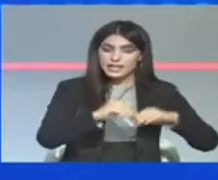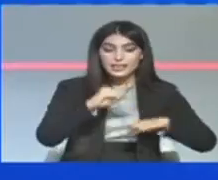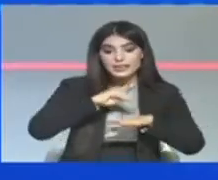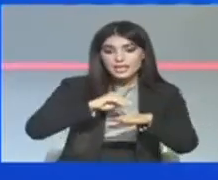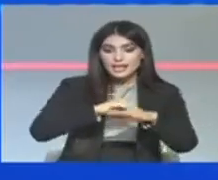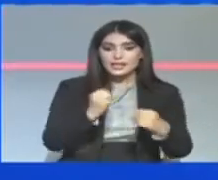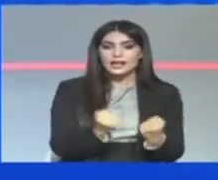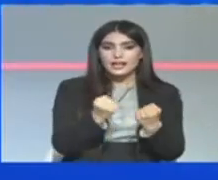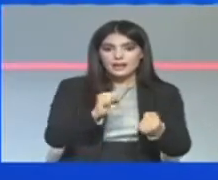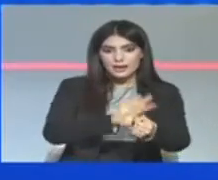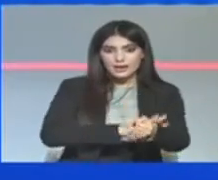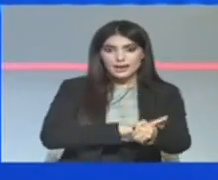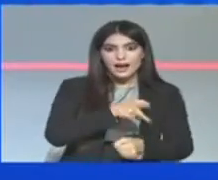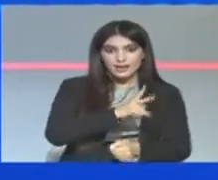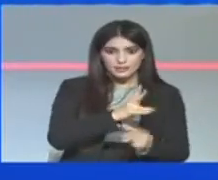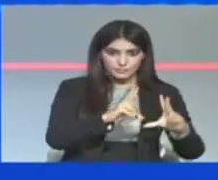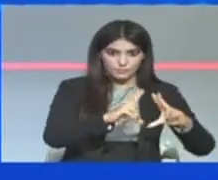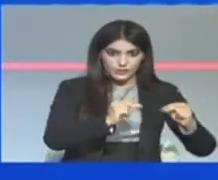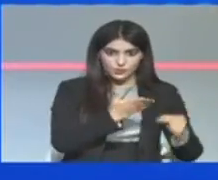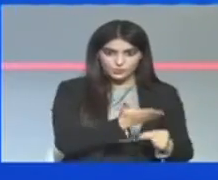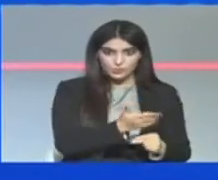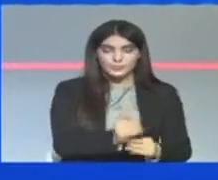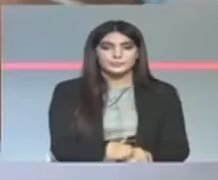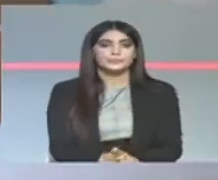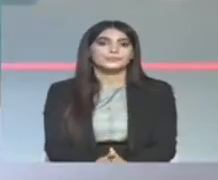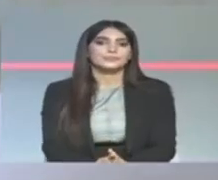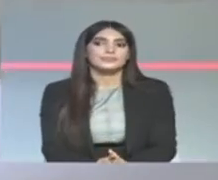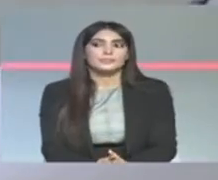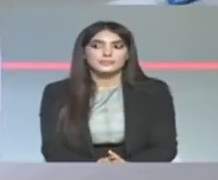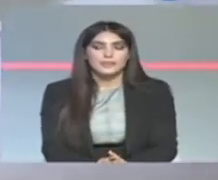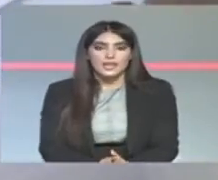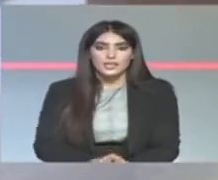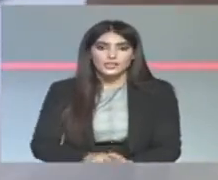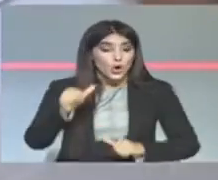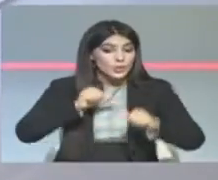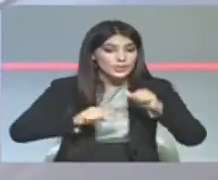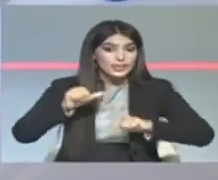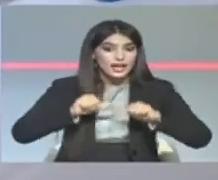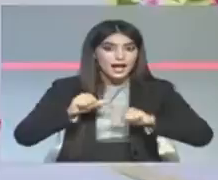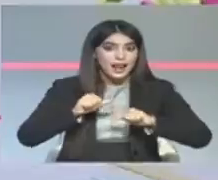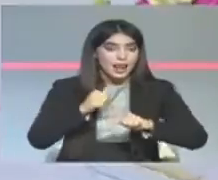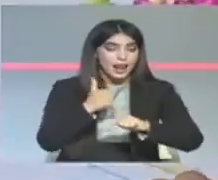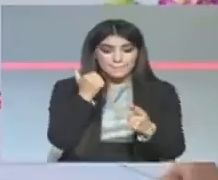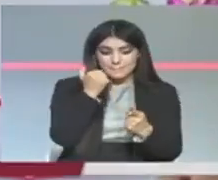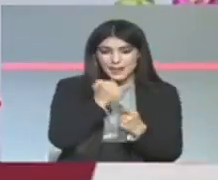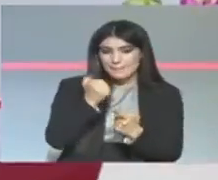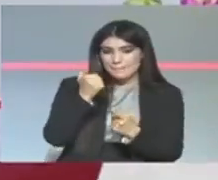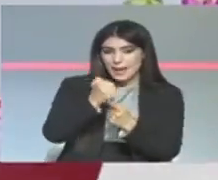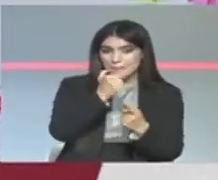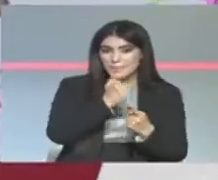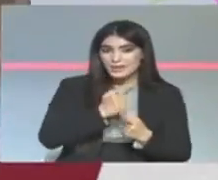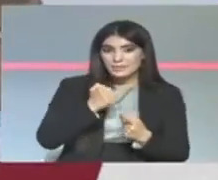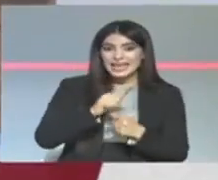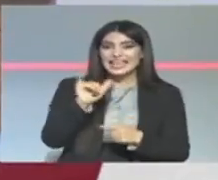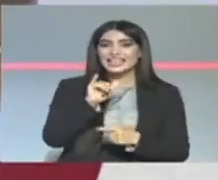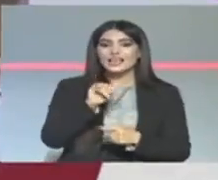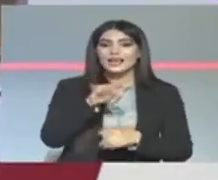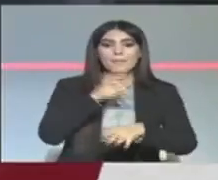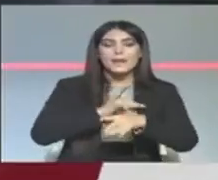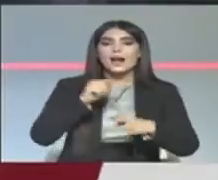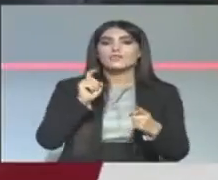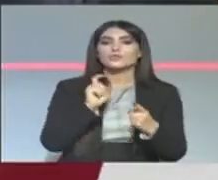القديمه هي تحاليل فوريه لتقاسم المرض السكري يخص بها الوافدون على